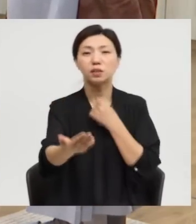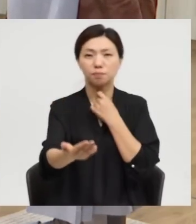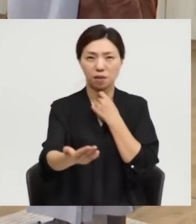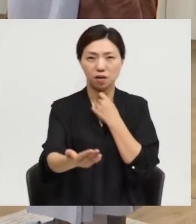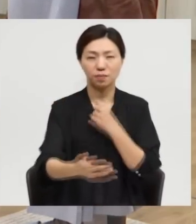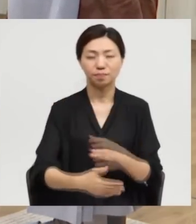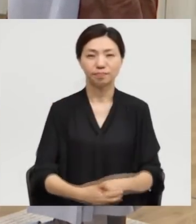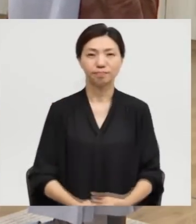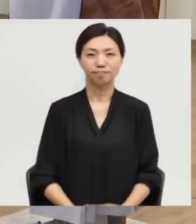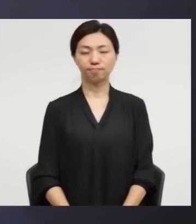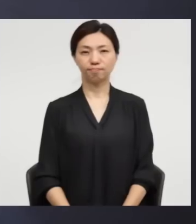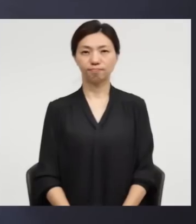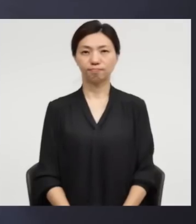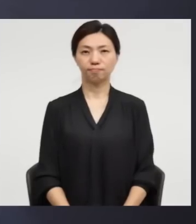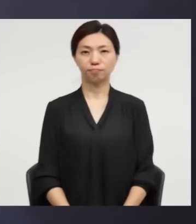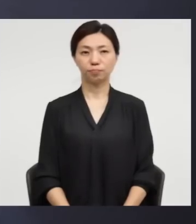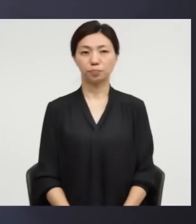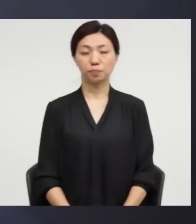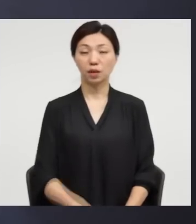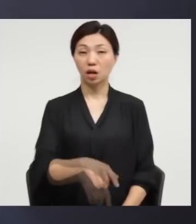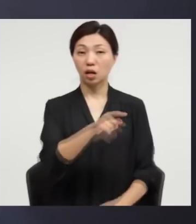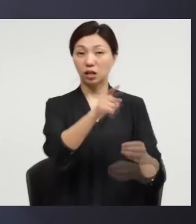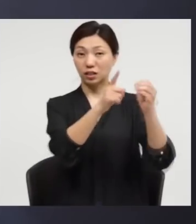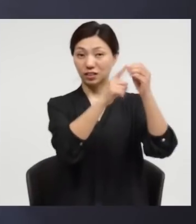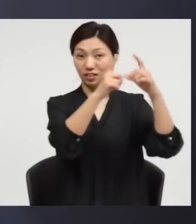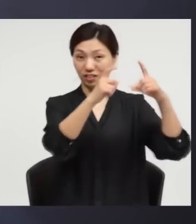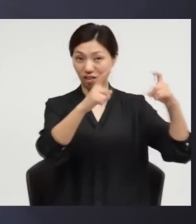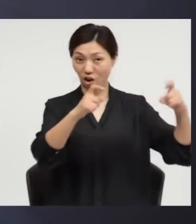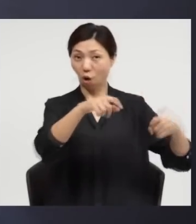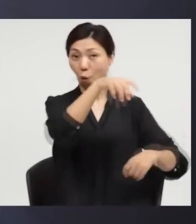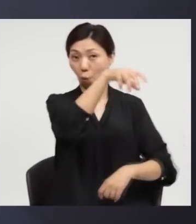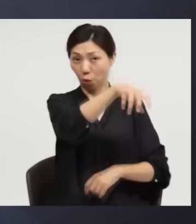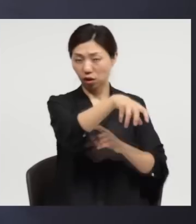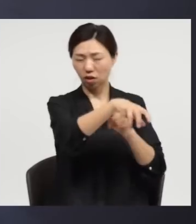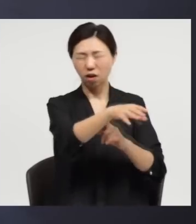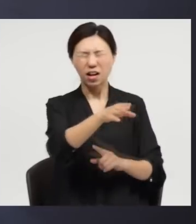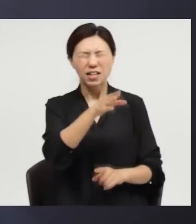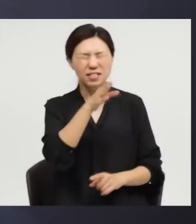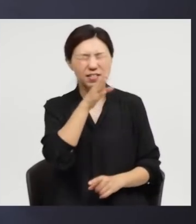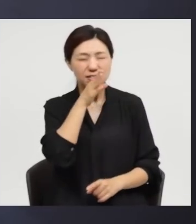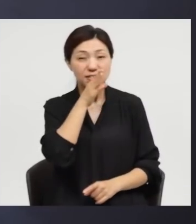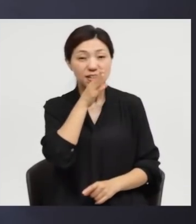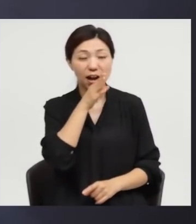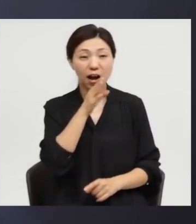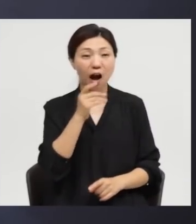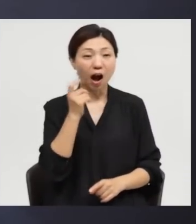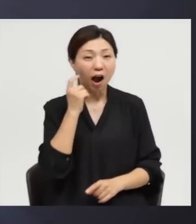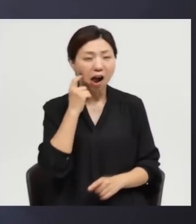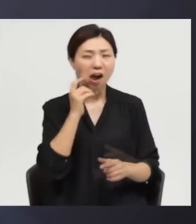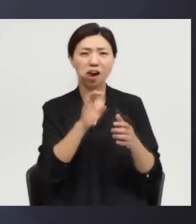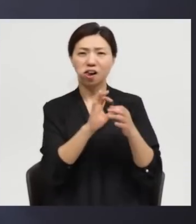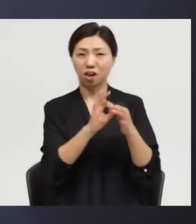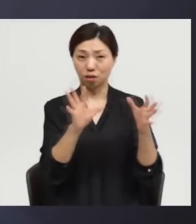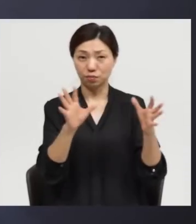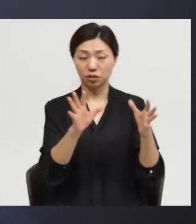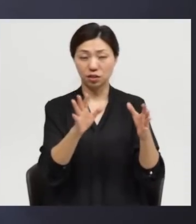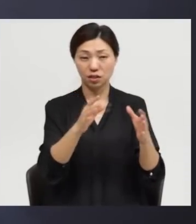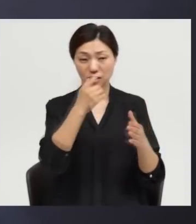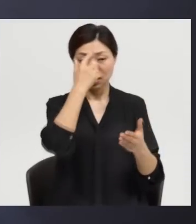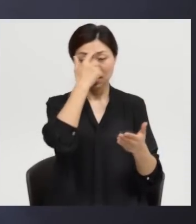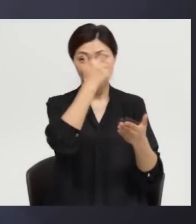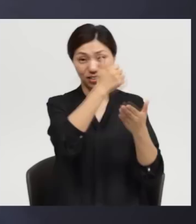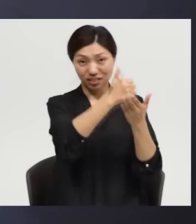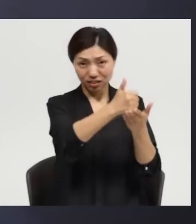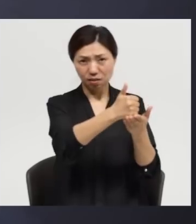싶습니다. 감사합니다. 그 자리에서 그러면 사실이든 아니든 자기가 스님의 그런